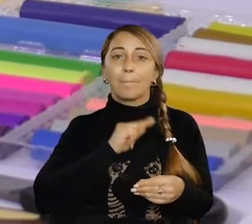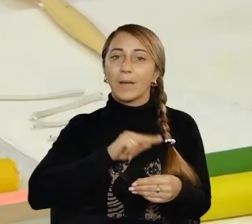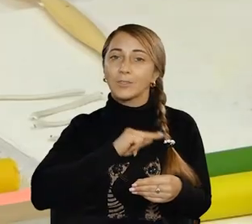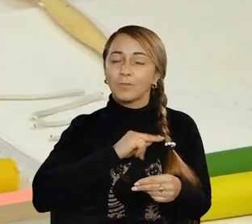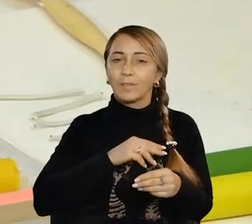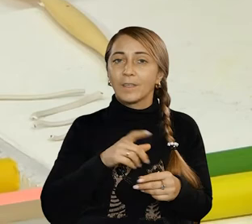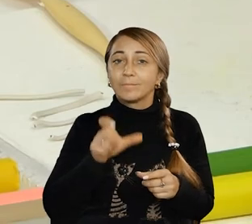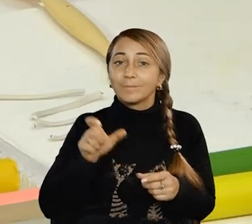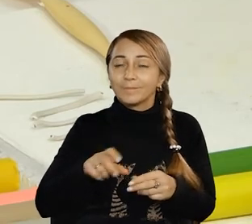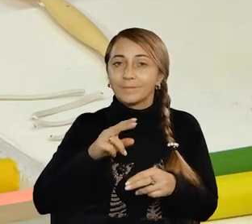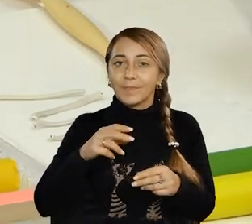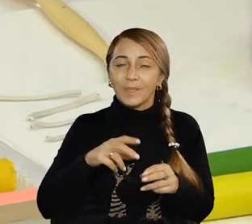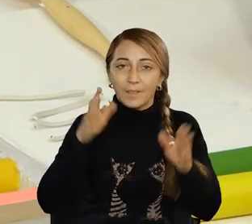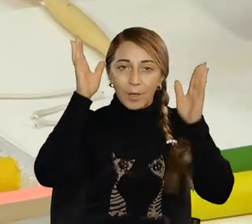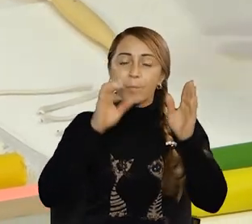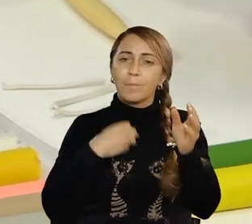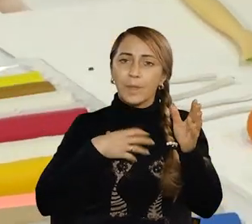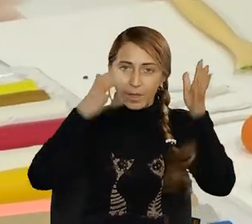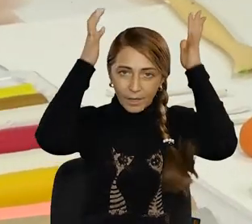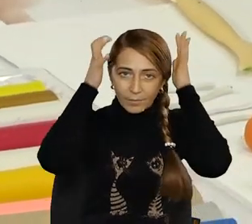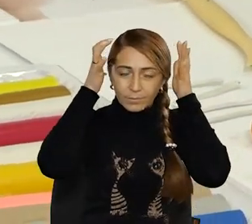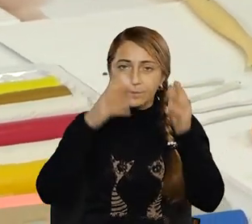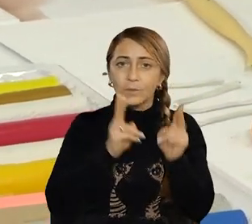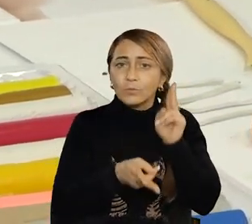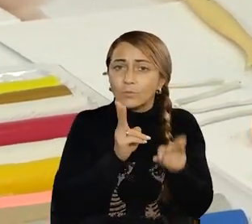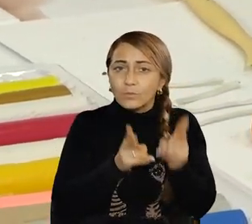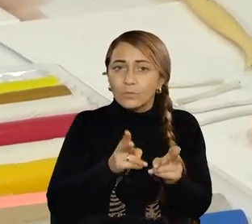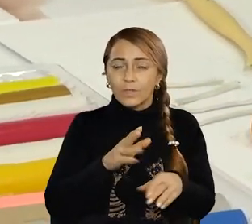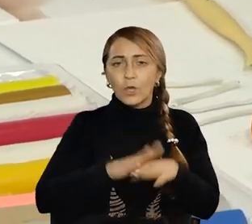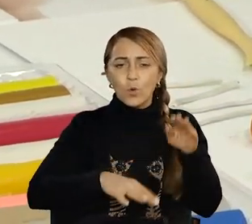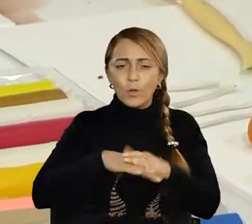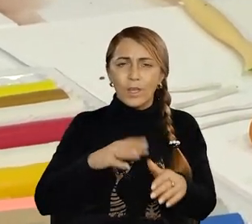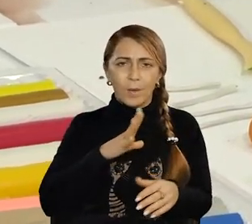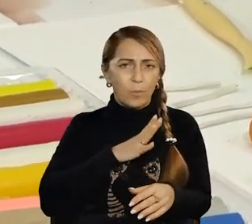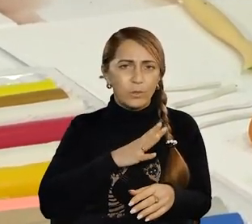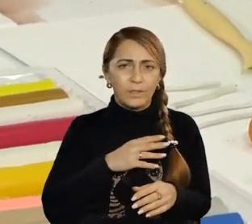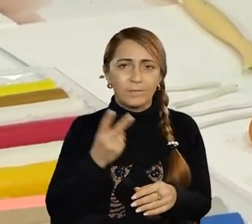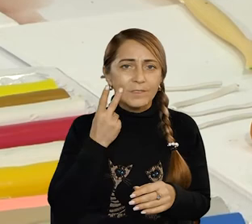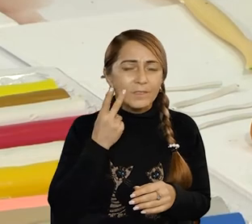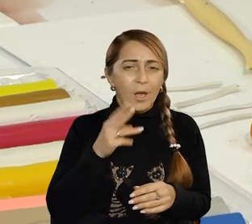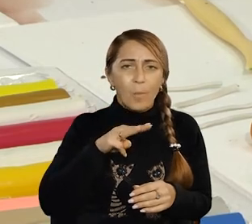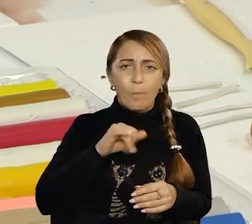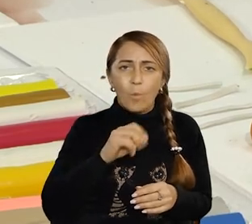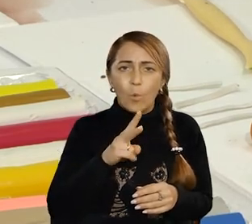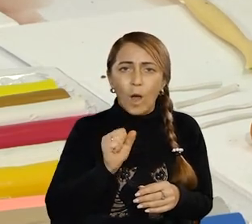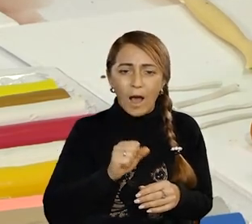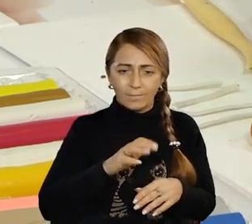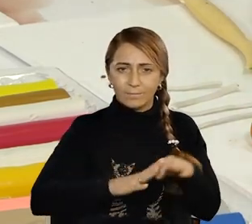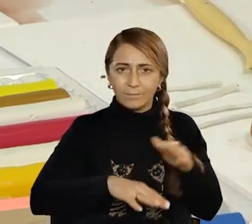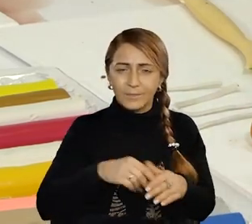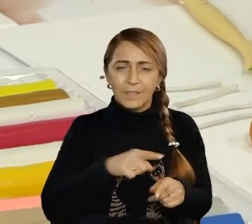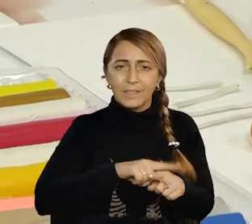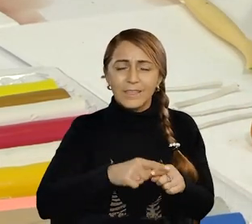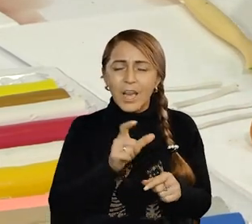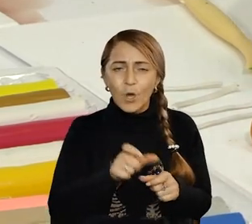працювали кухарі-піцейоли з білими ковпаками на голові, руки яких були запорошені борошном. Саме